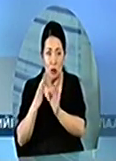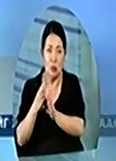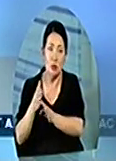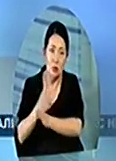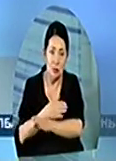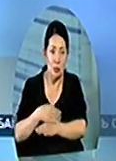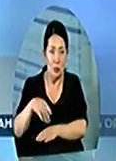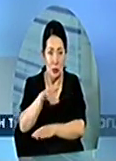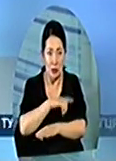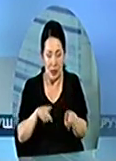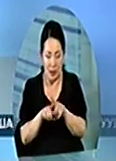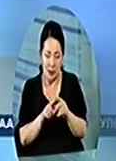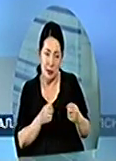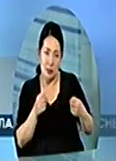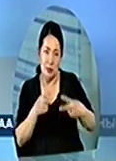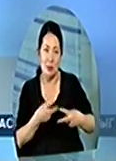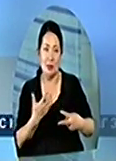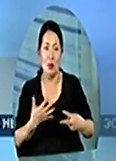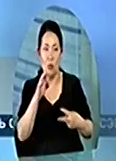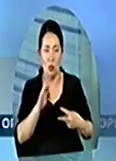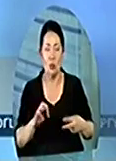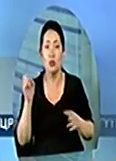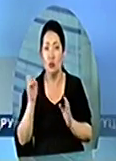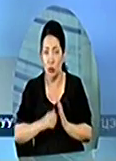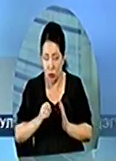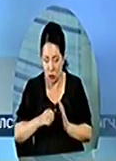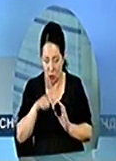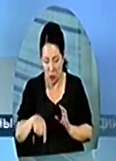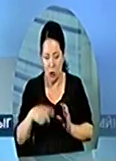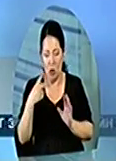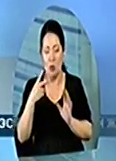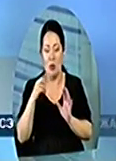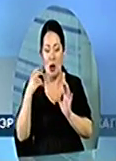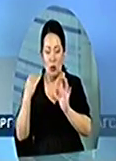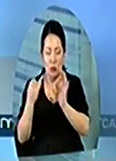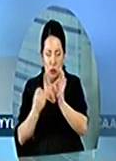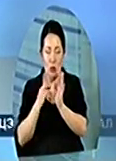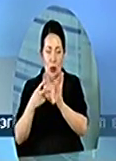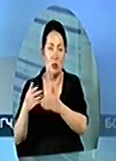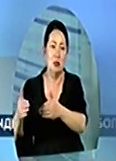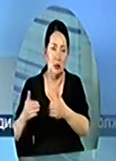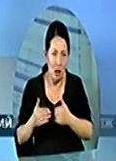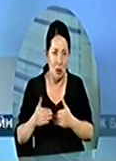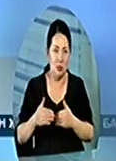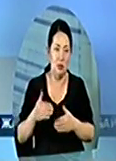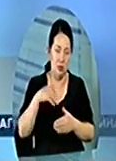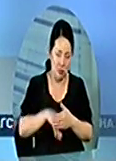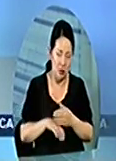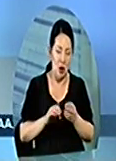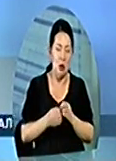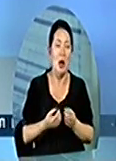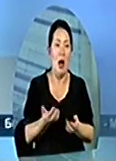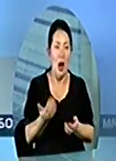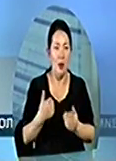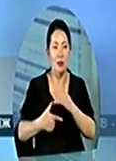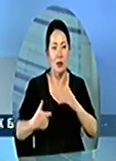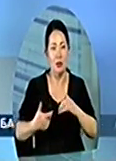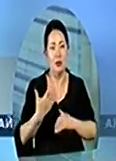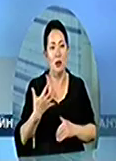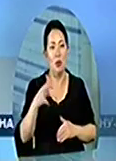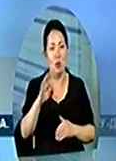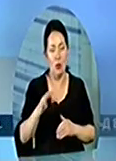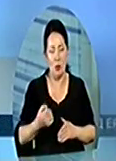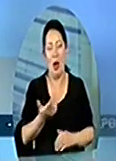ашигтмалтай одоо тэнцэтгэж 5% болох ёстой байсан. За, энэ нь нэг бол одоо наашин татаж 2017 оноос энэ нь нэг одоо 5%